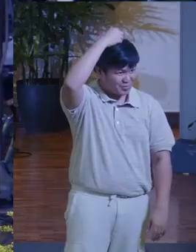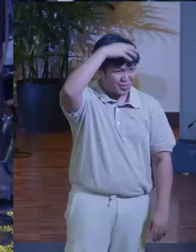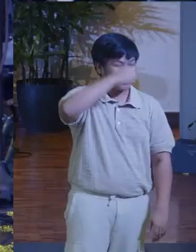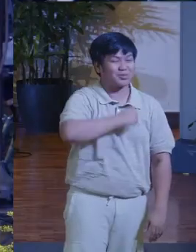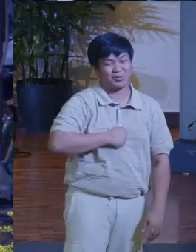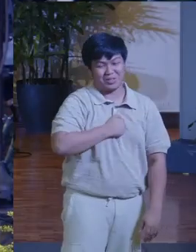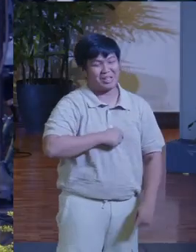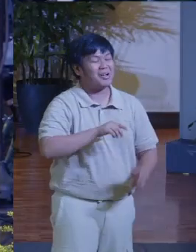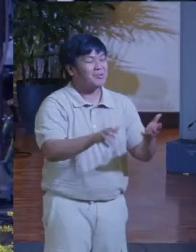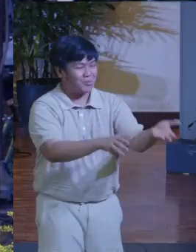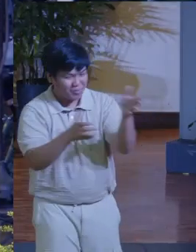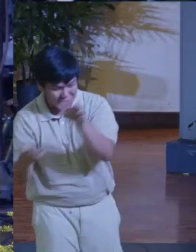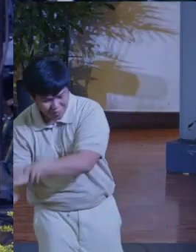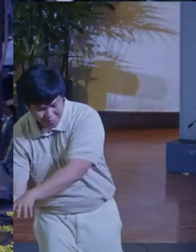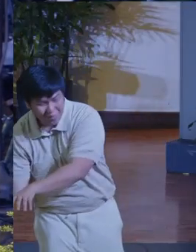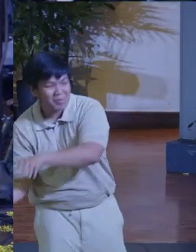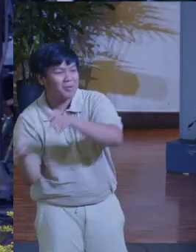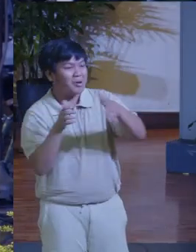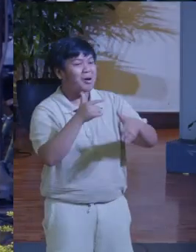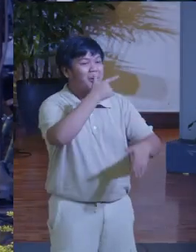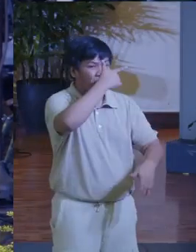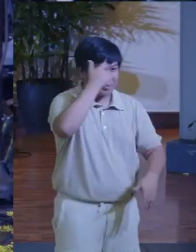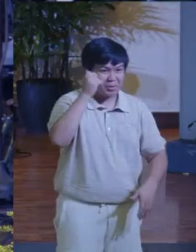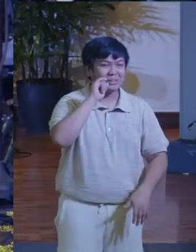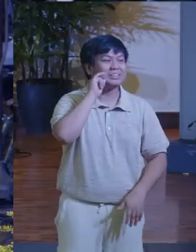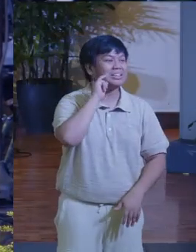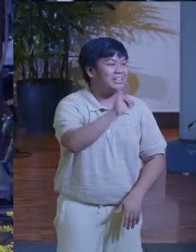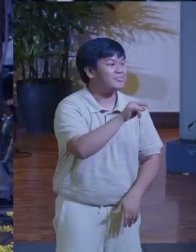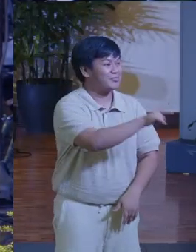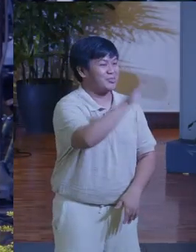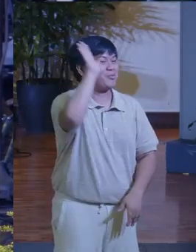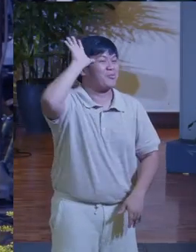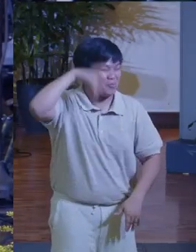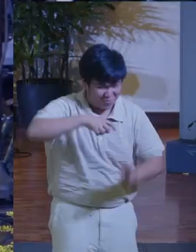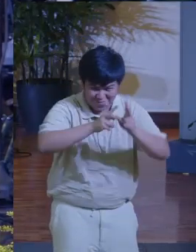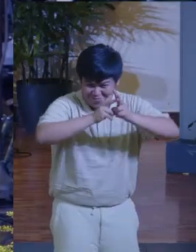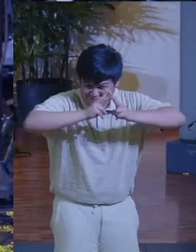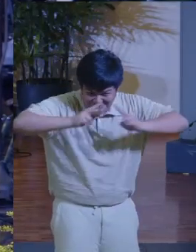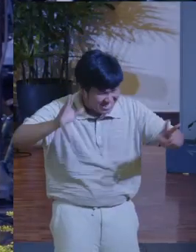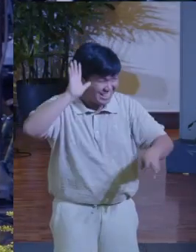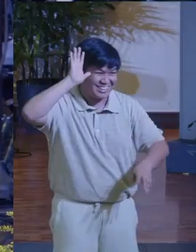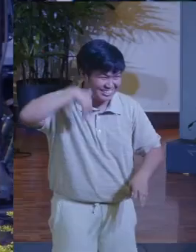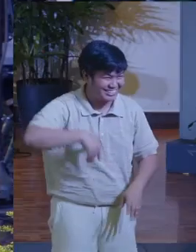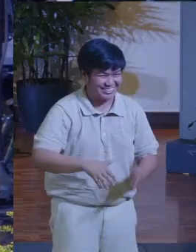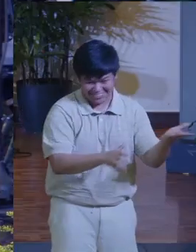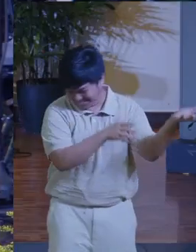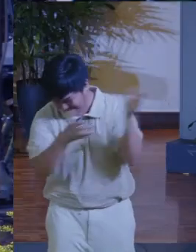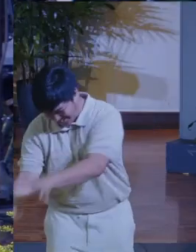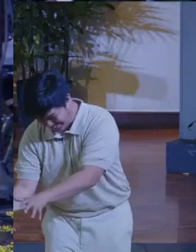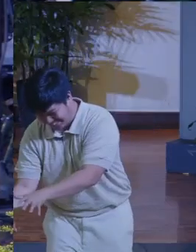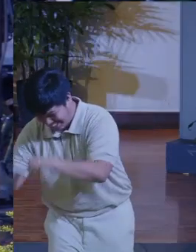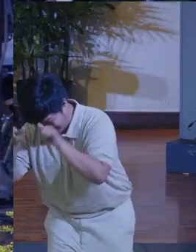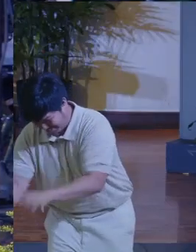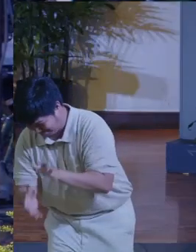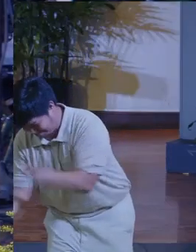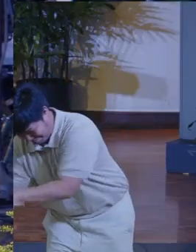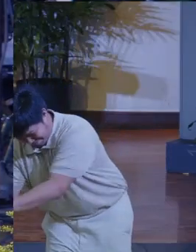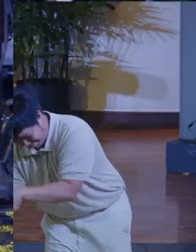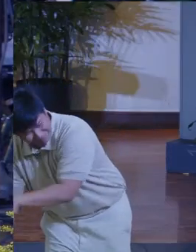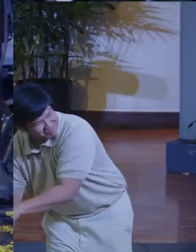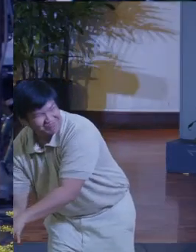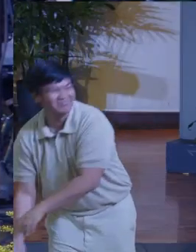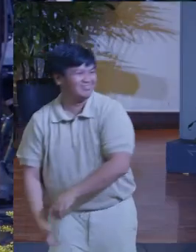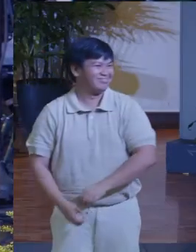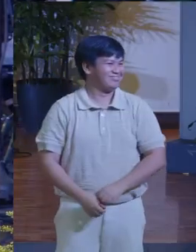nilulubog po natin. Para kung talagang makulit kayo, hindi namin kayo iaangat hanggat hindi kayo nagre-repent.